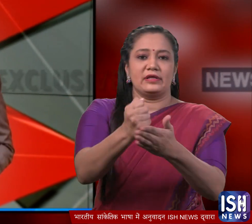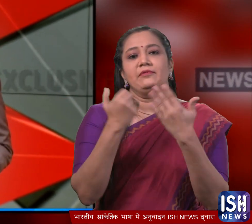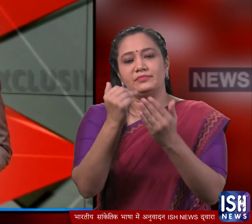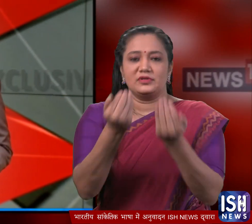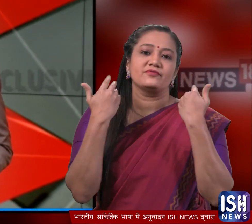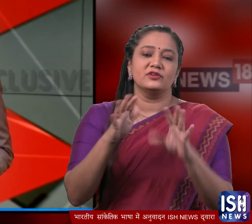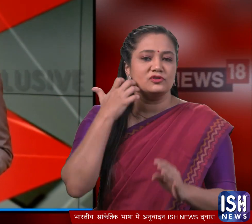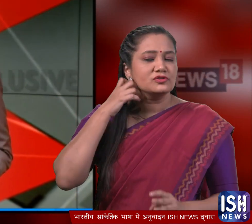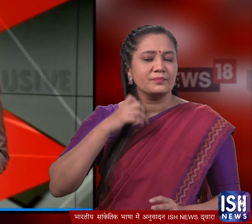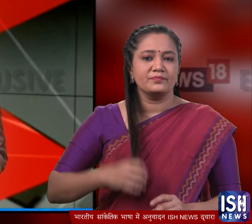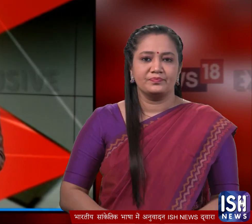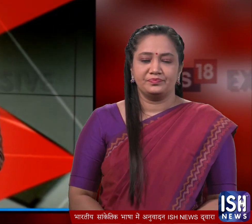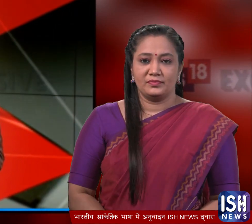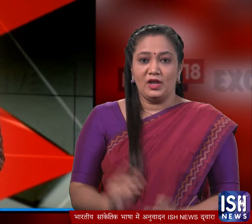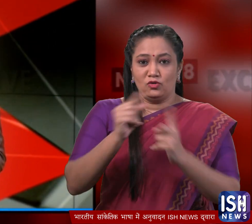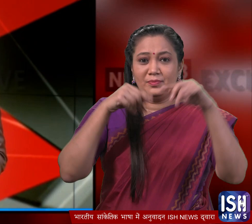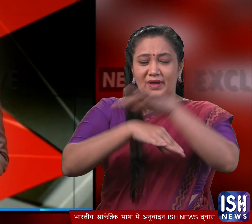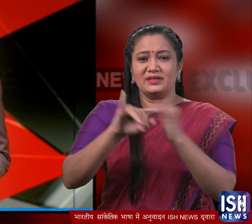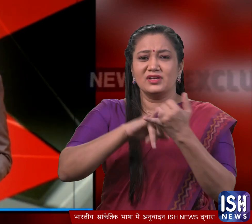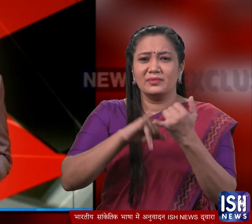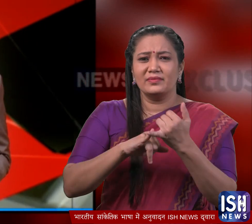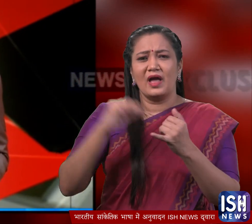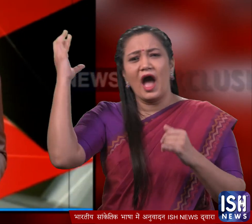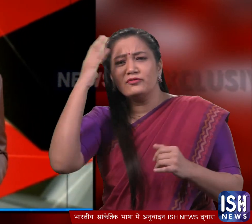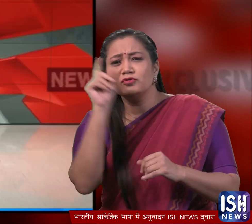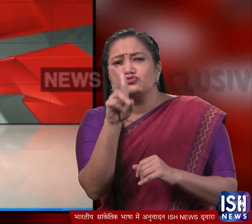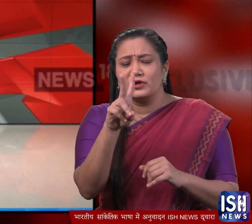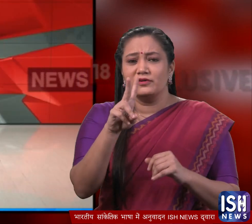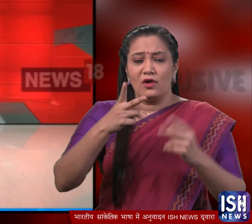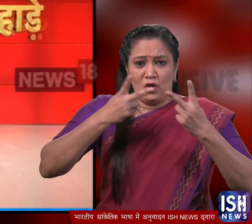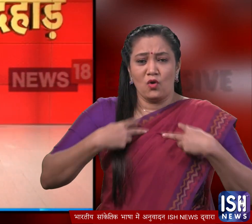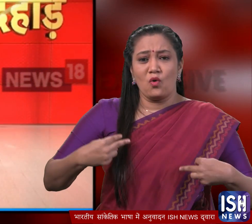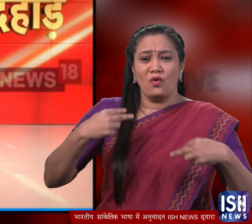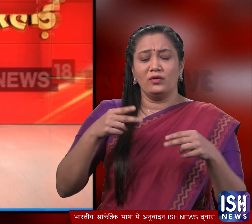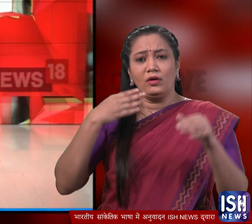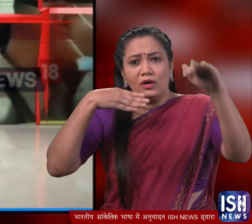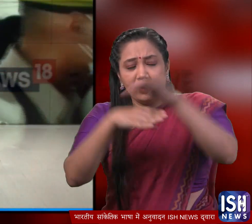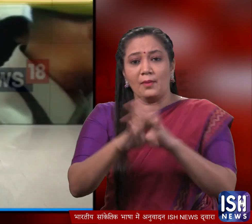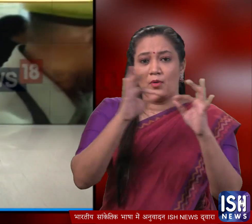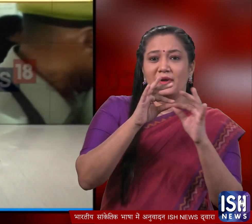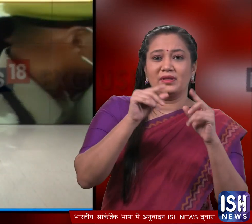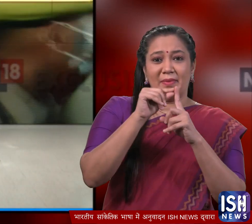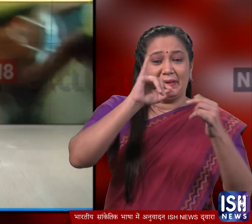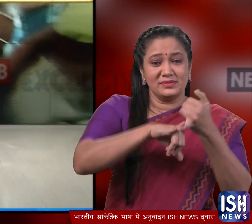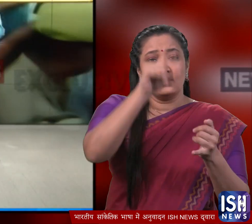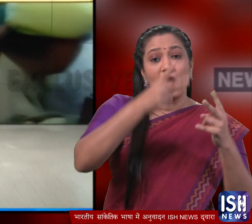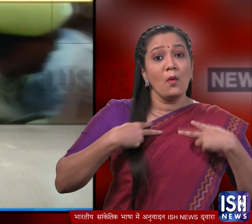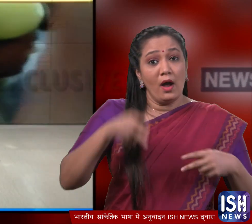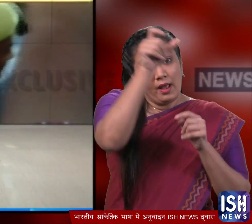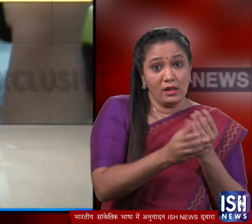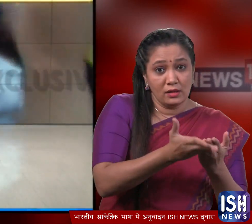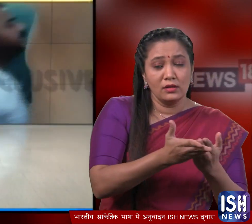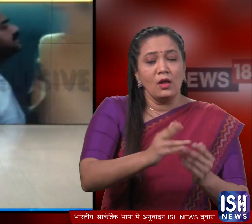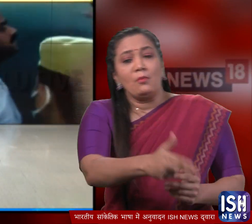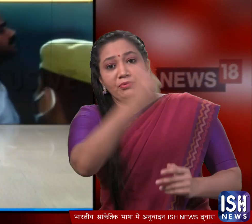बचा लिया। उत्तर प्रदेश के शाहजहांपुर में दोपहर करीब 12 बजे जिला कोर्ट की बिल्डिंग के अंदर भूपेंद्र प्रताप सिंह नाम के एक वकील